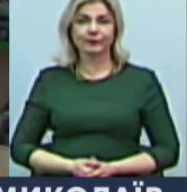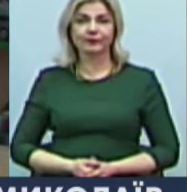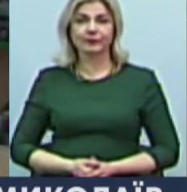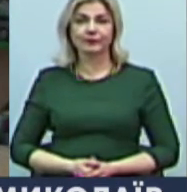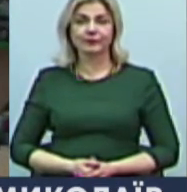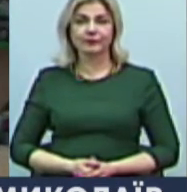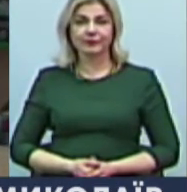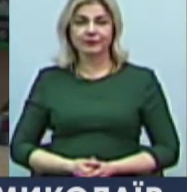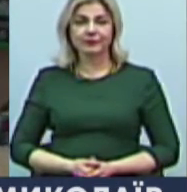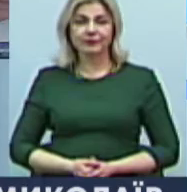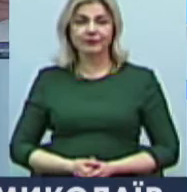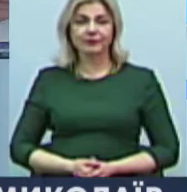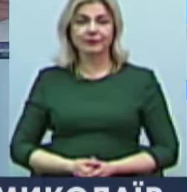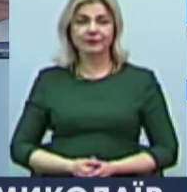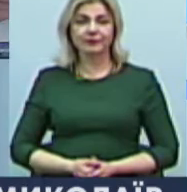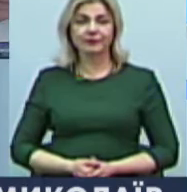новини Миколаївщини.